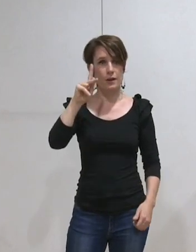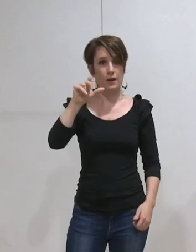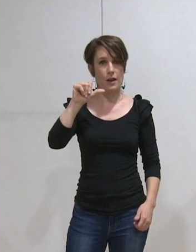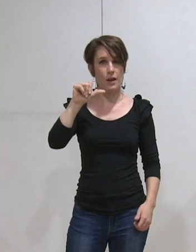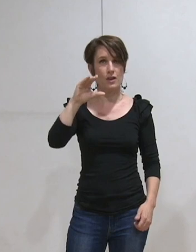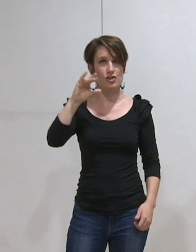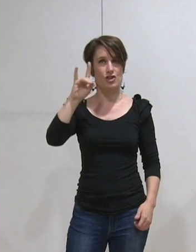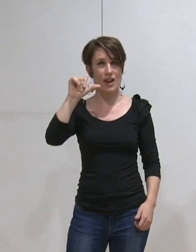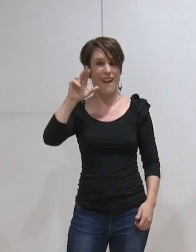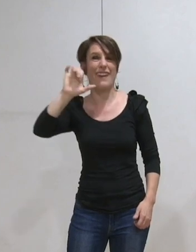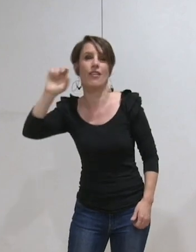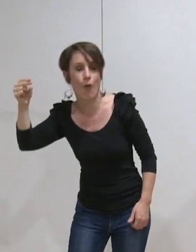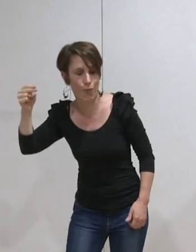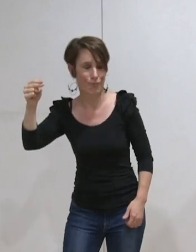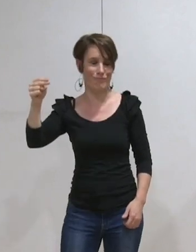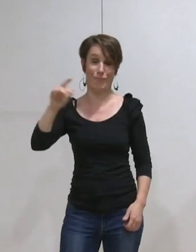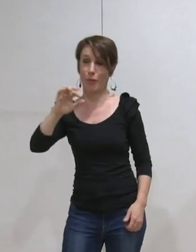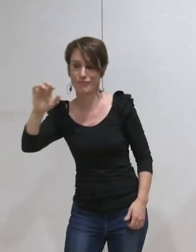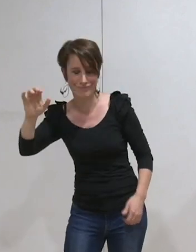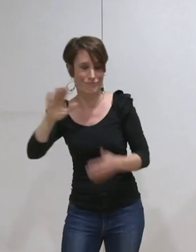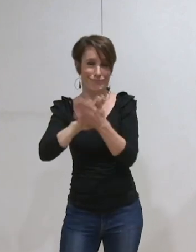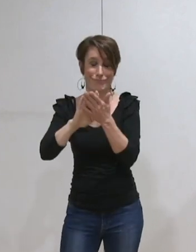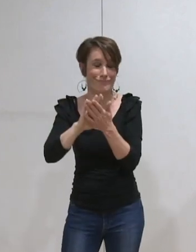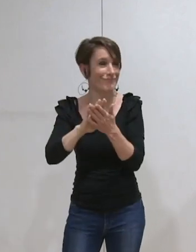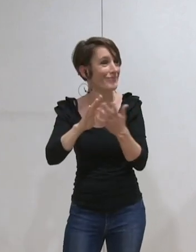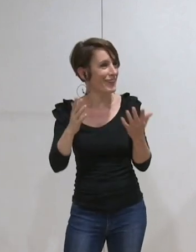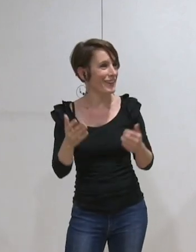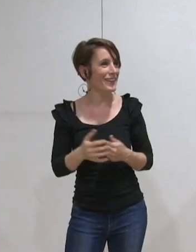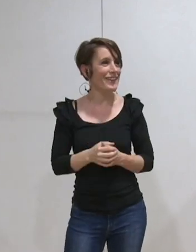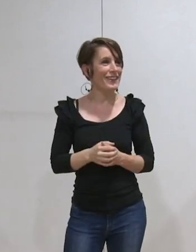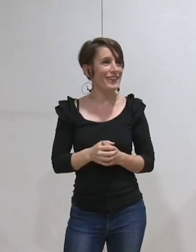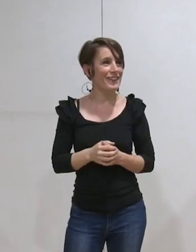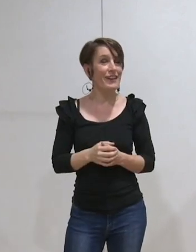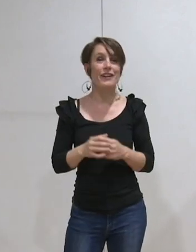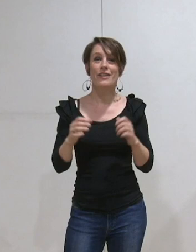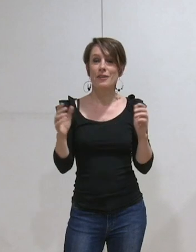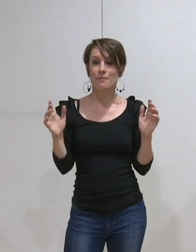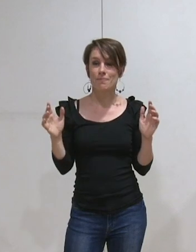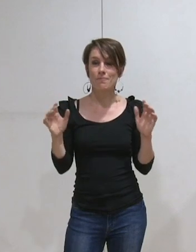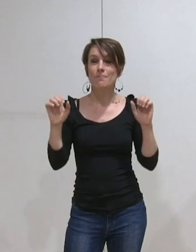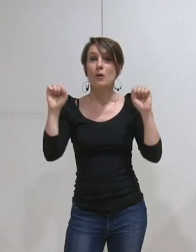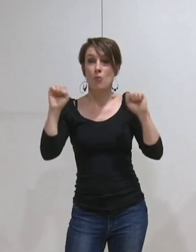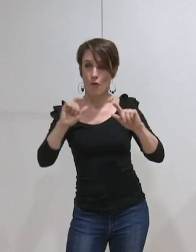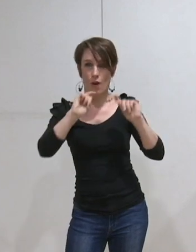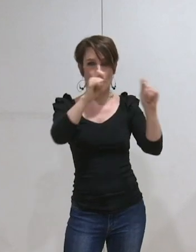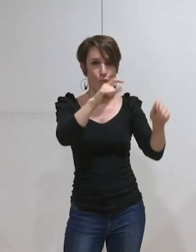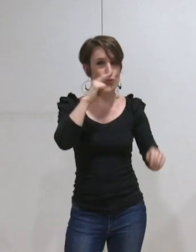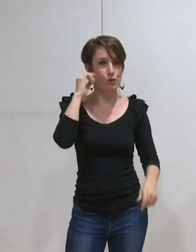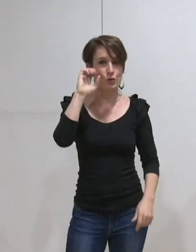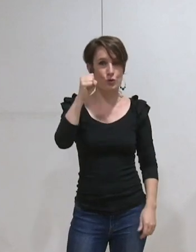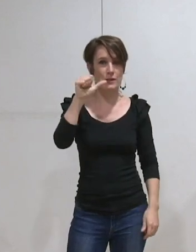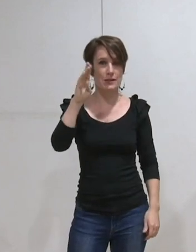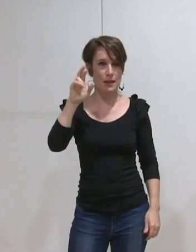Martine excusez-moi CLA je vais y arriver alors Monsieur Sabri ok